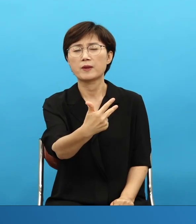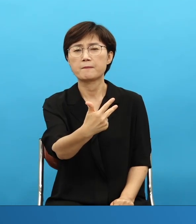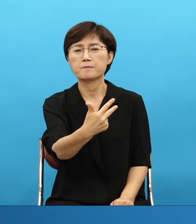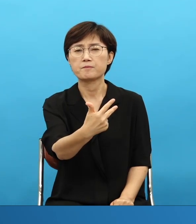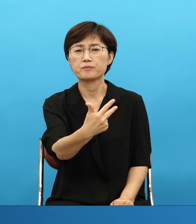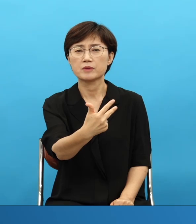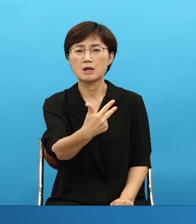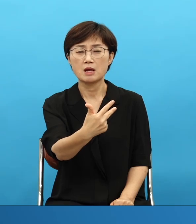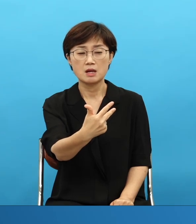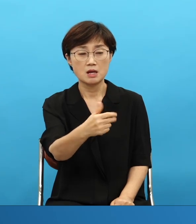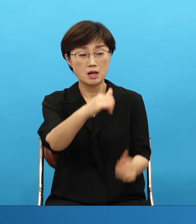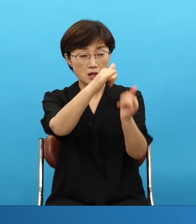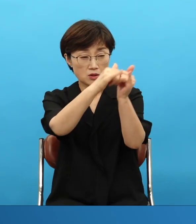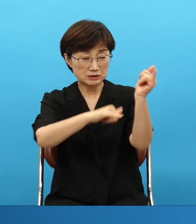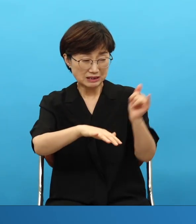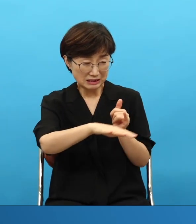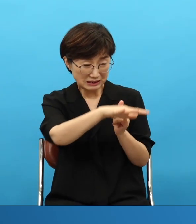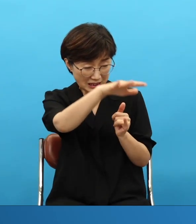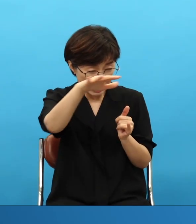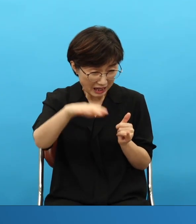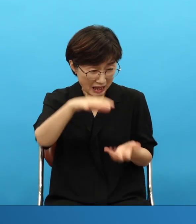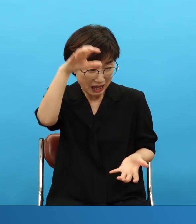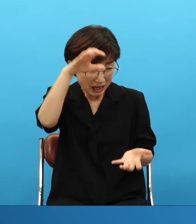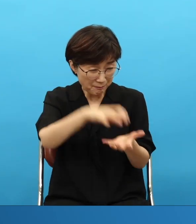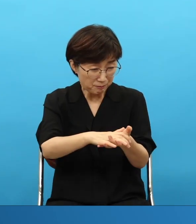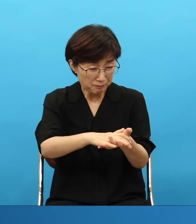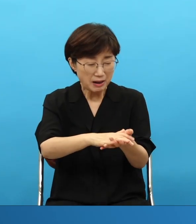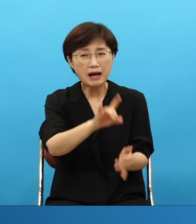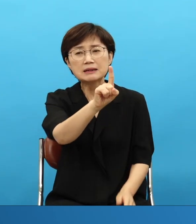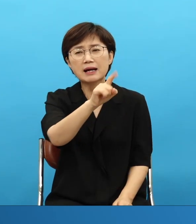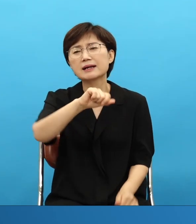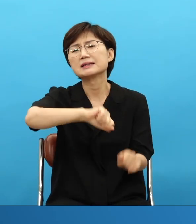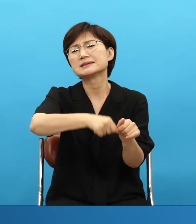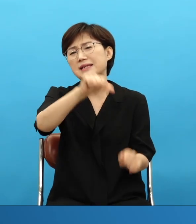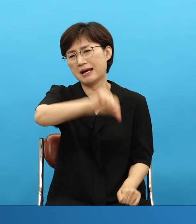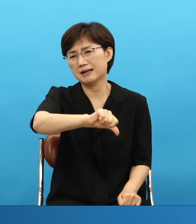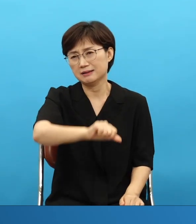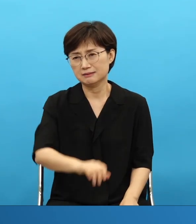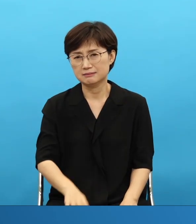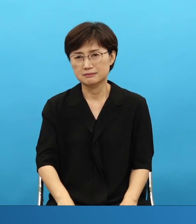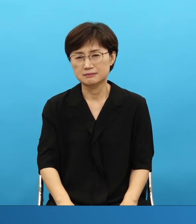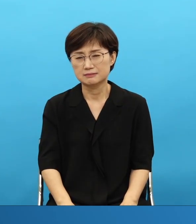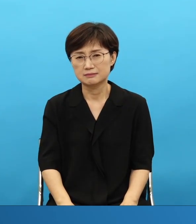속에 있었다고 보면 돼요. You could just see that they were in disaster every day.